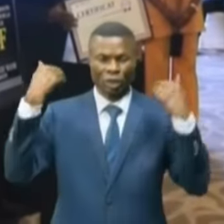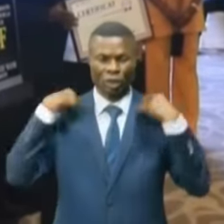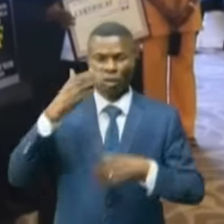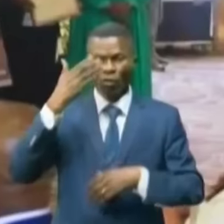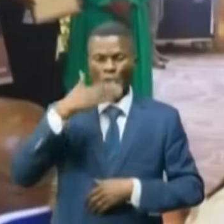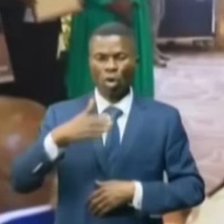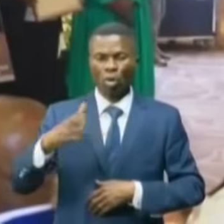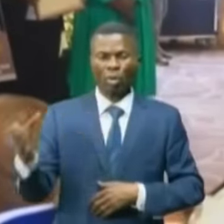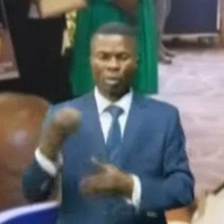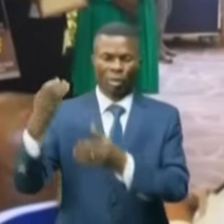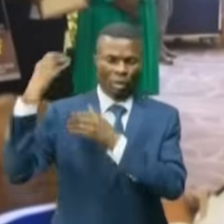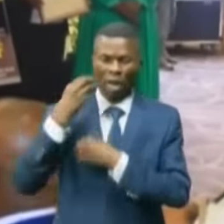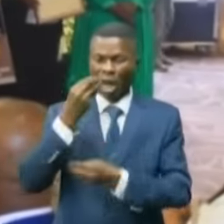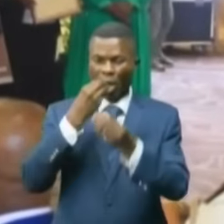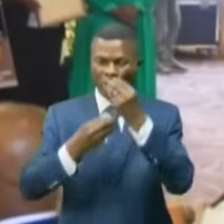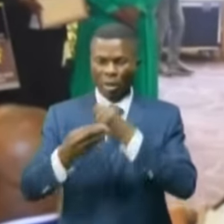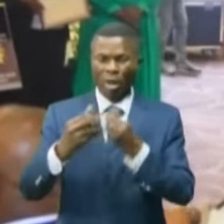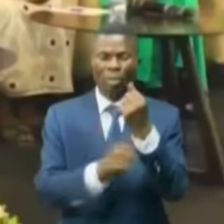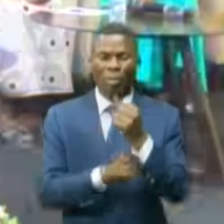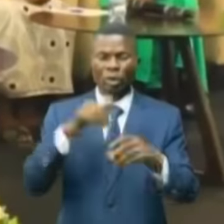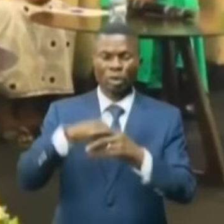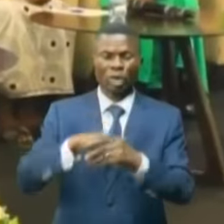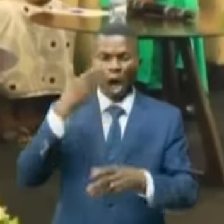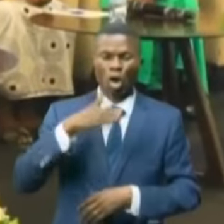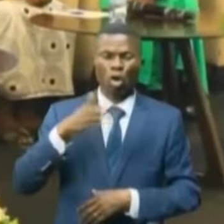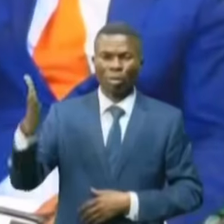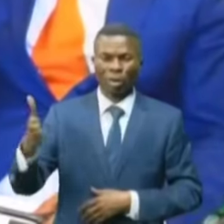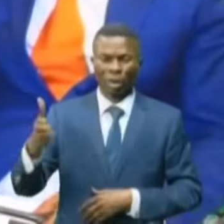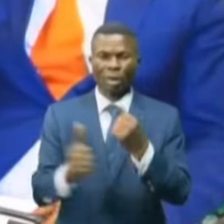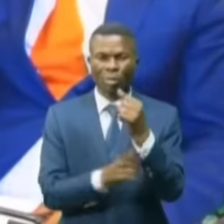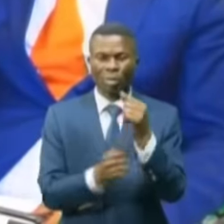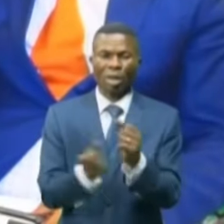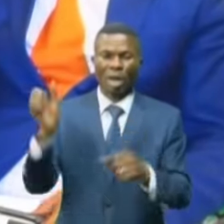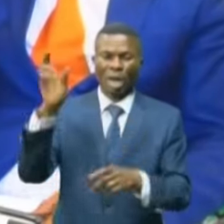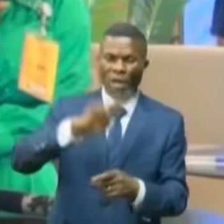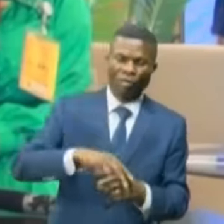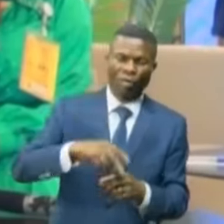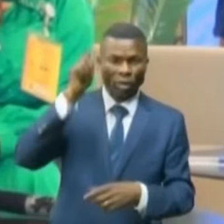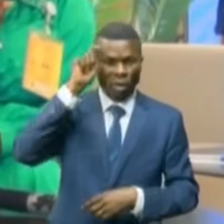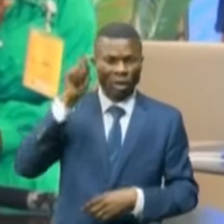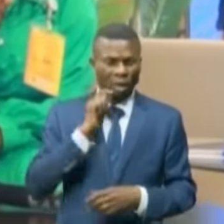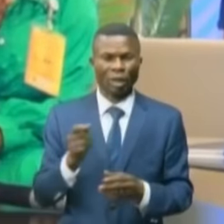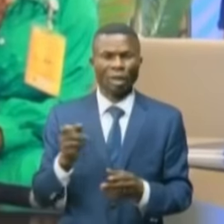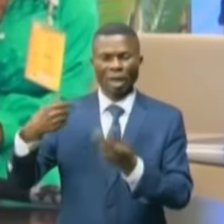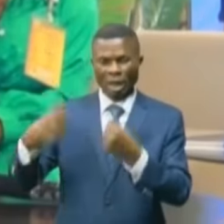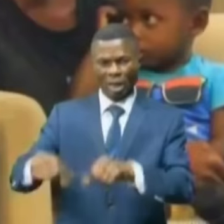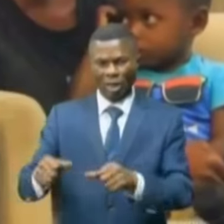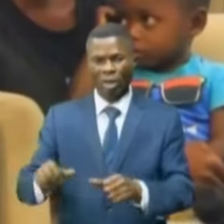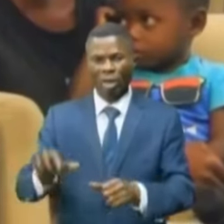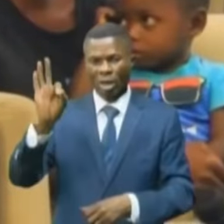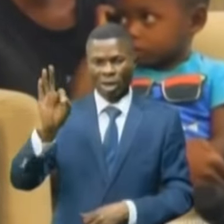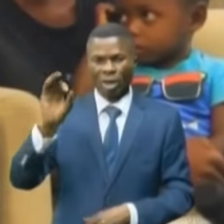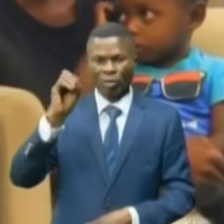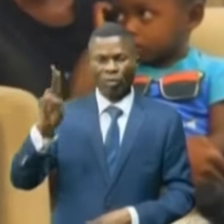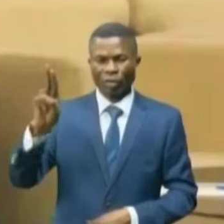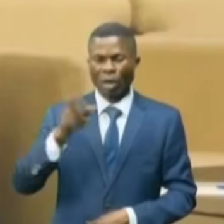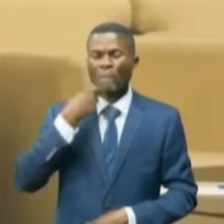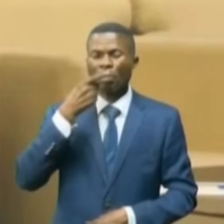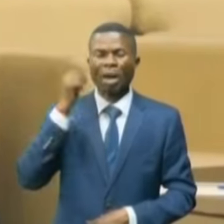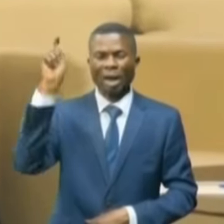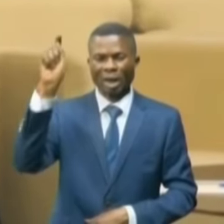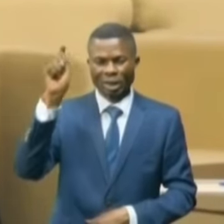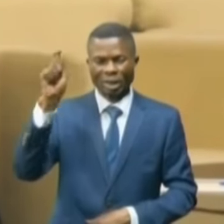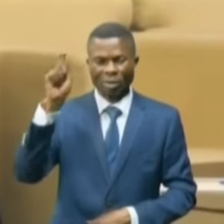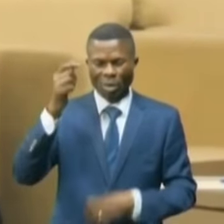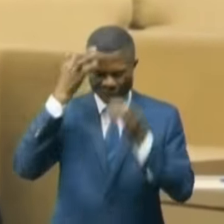une prise en charge alimentaire des malades mentaux. Les victimes des violences sexuelles encadrées par Fonarev ont fait des témoignages poignants sur